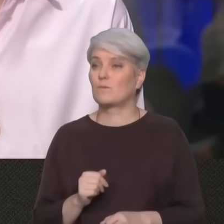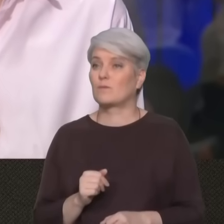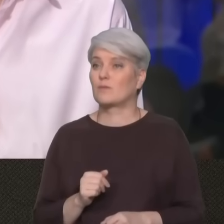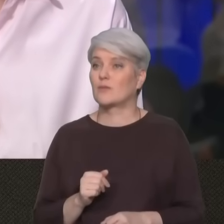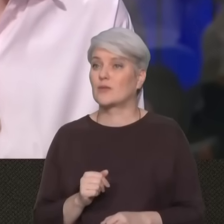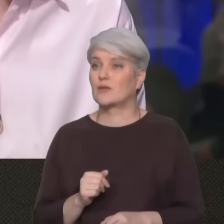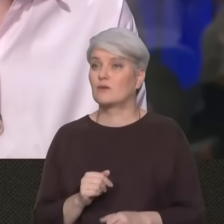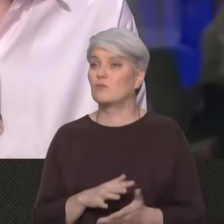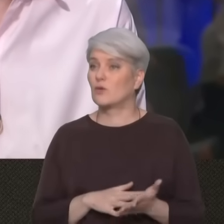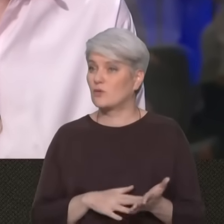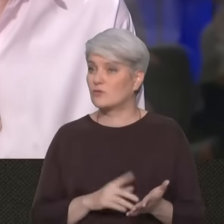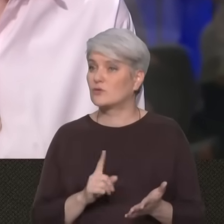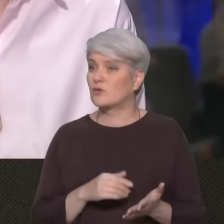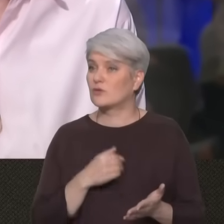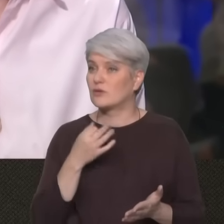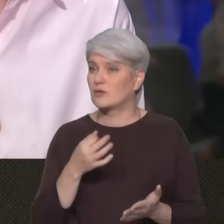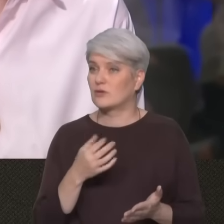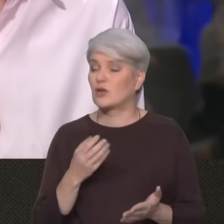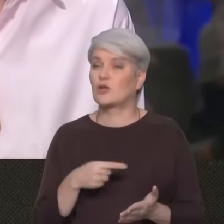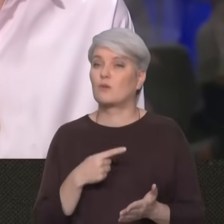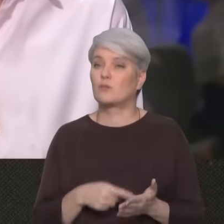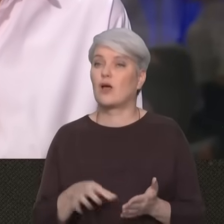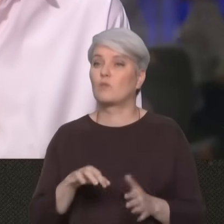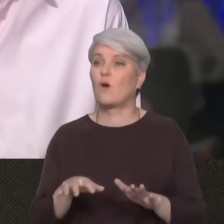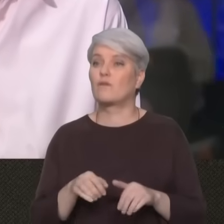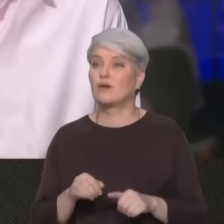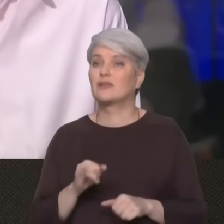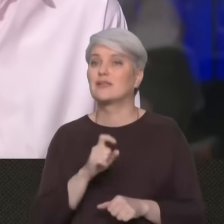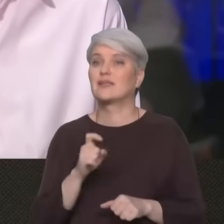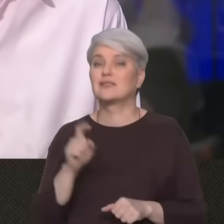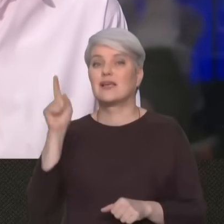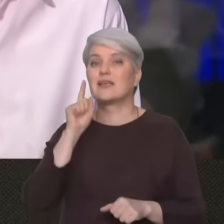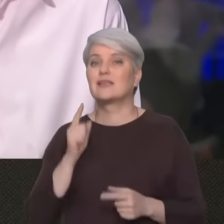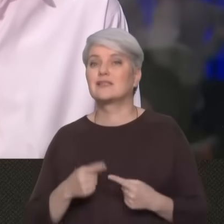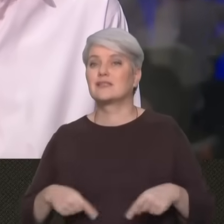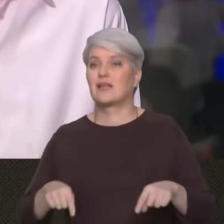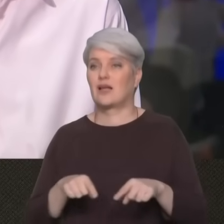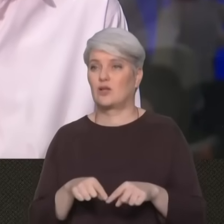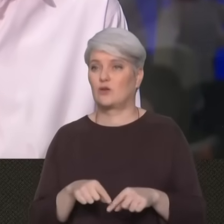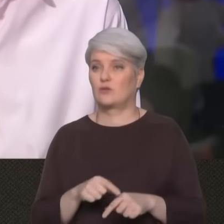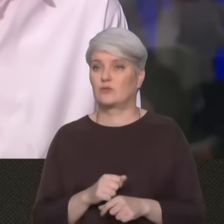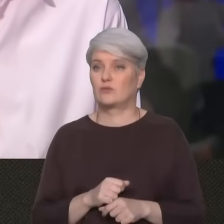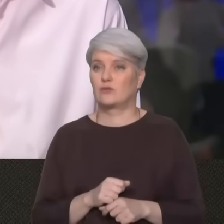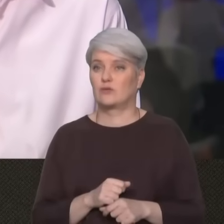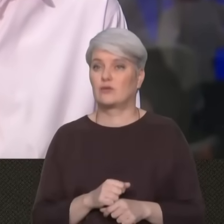Так, продовжіть, будь ласка, думку, бо в мене ще питання щодо евакуації з Ізраїлю українців. Але з сектором